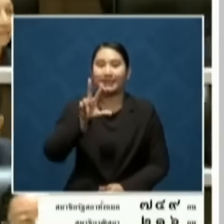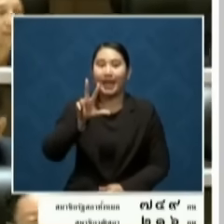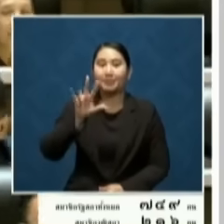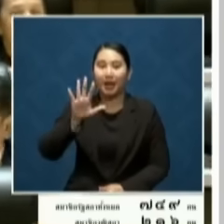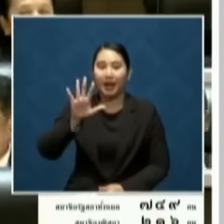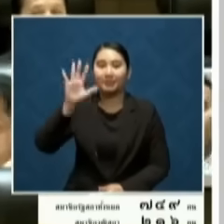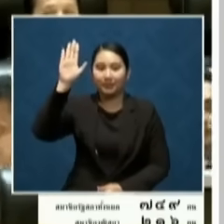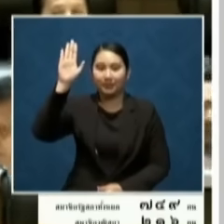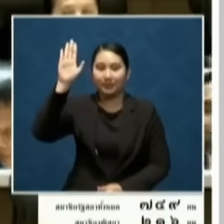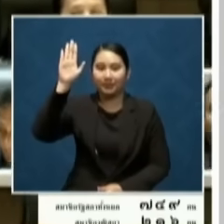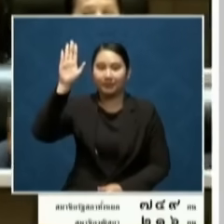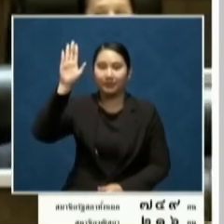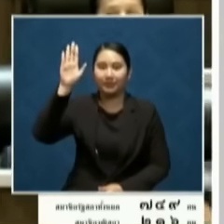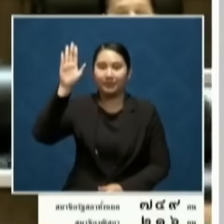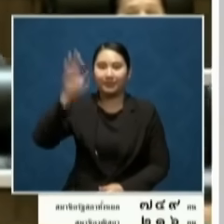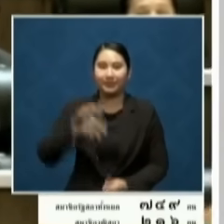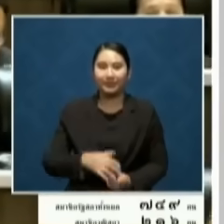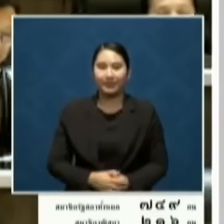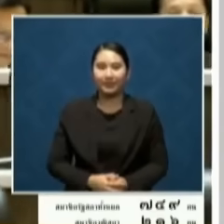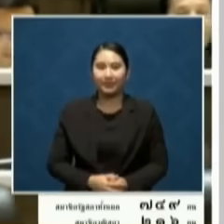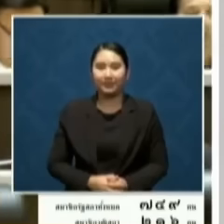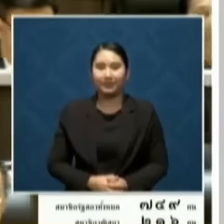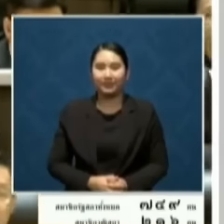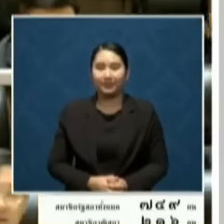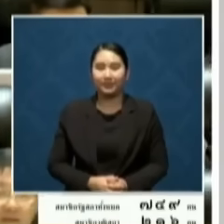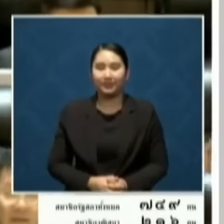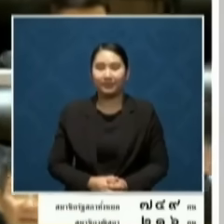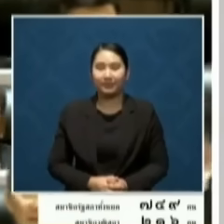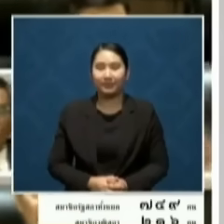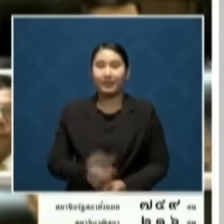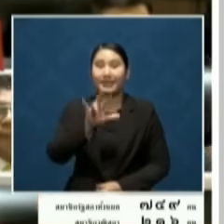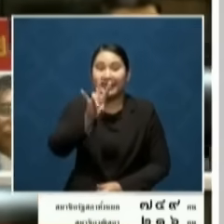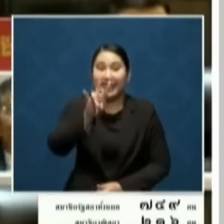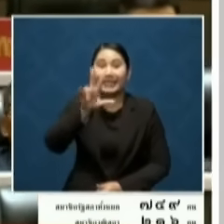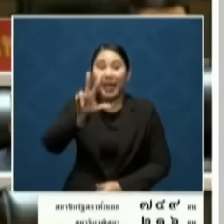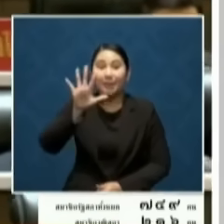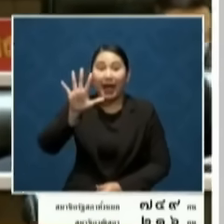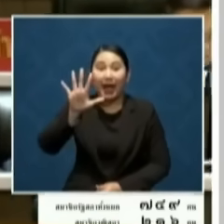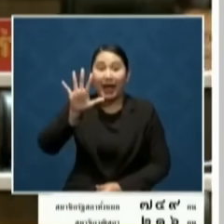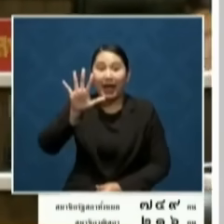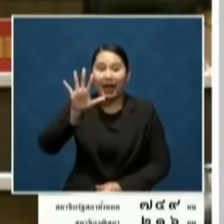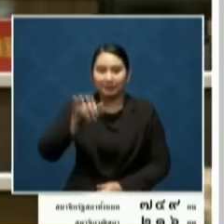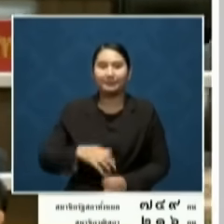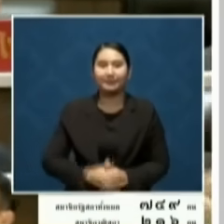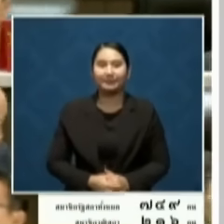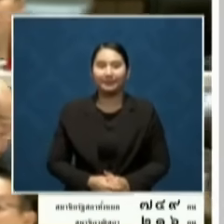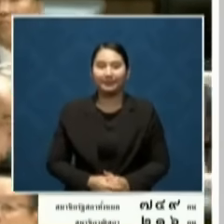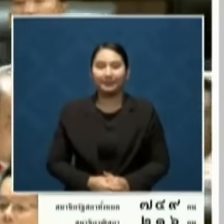ราช1979แล้วก็พัฒนาระบบแขนกลติดผนังแล้วก็เพดานในปีคริสต์ศักราช